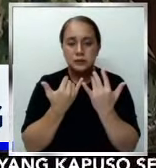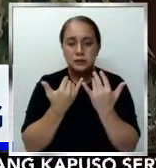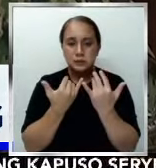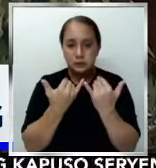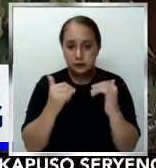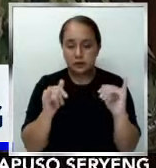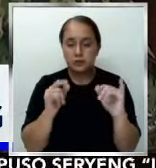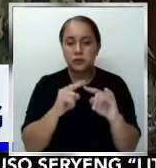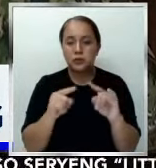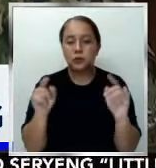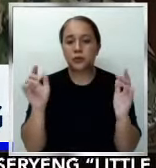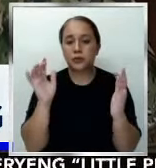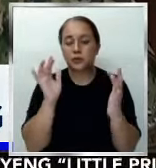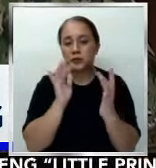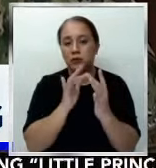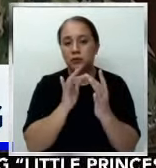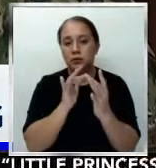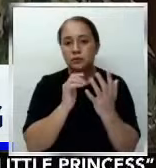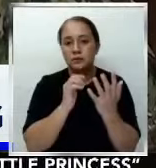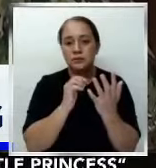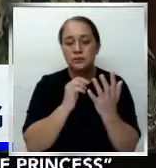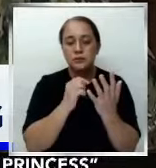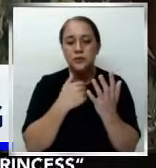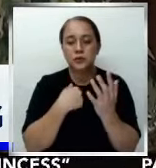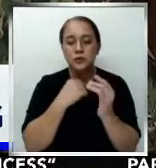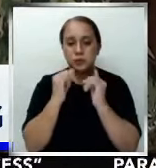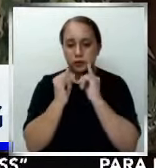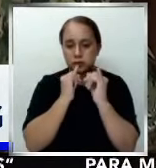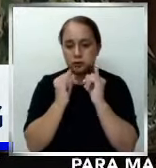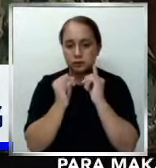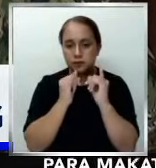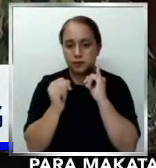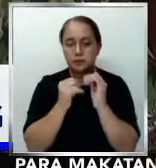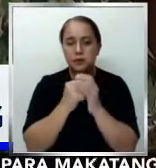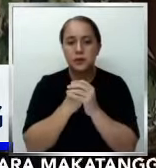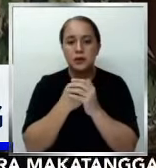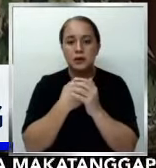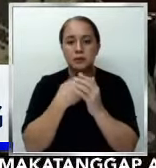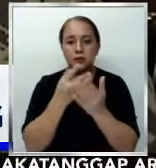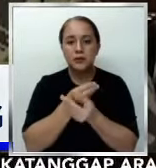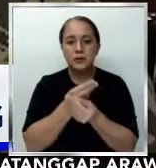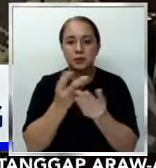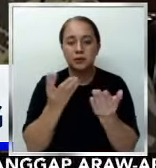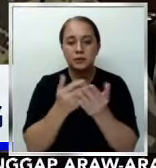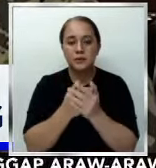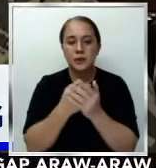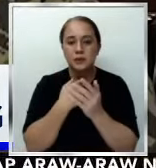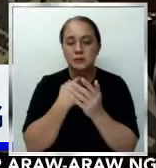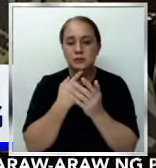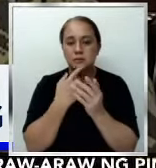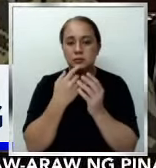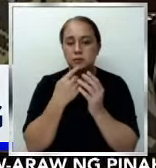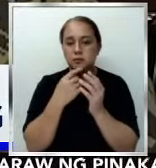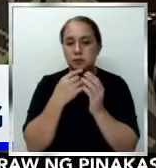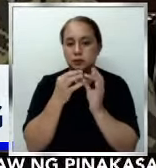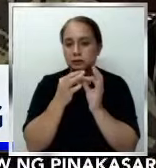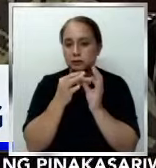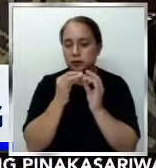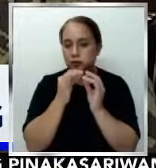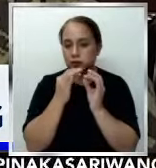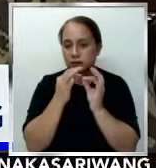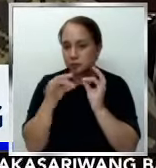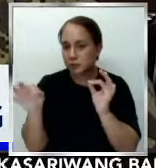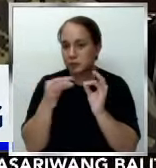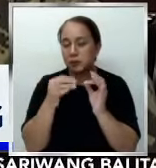kinokontakt po natin para ma-interview at magbigay po sila ng statement. Initially po, ang tinitignan